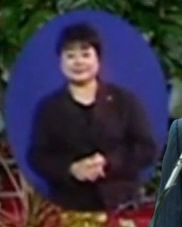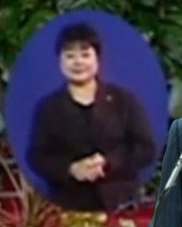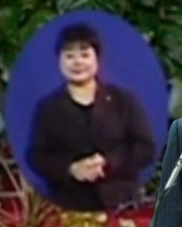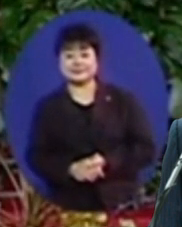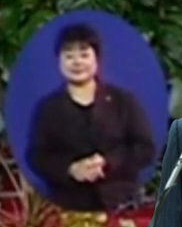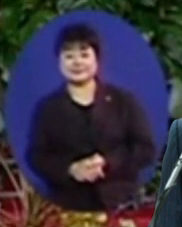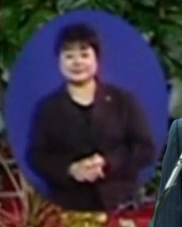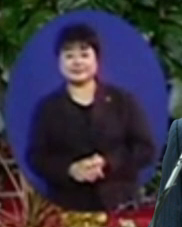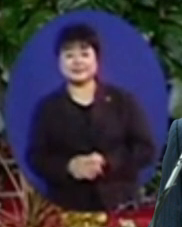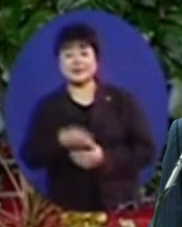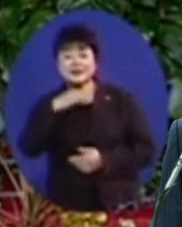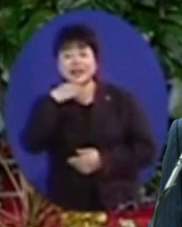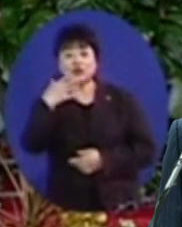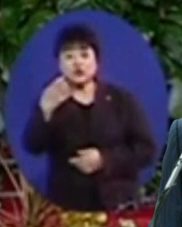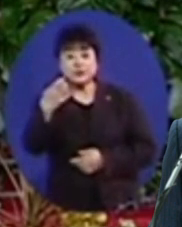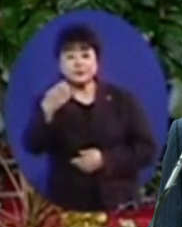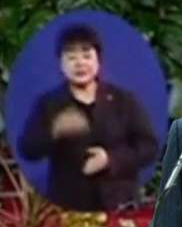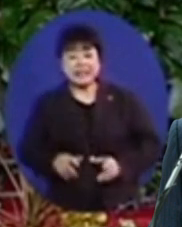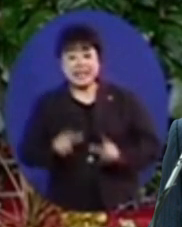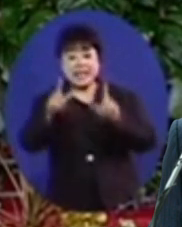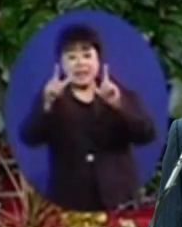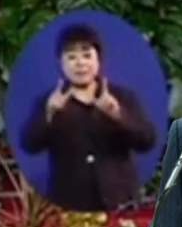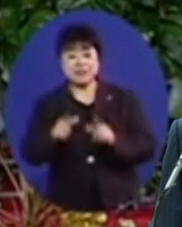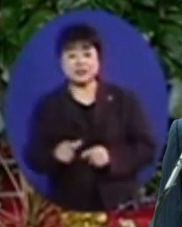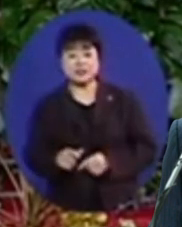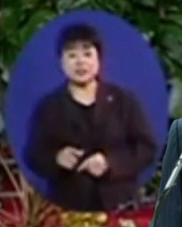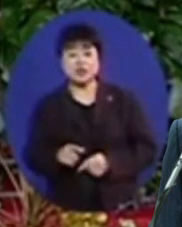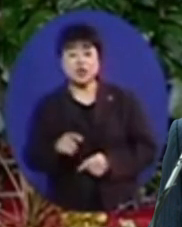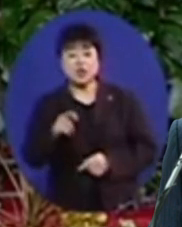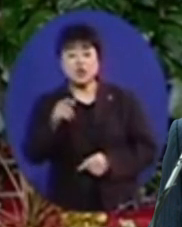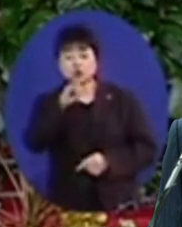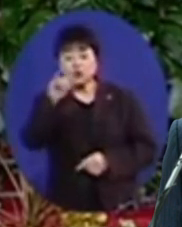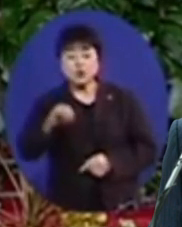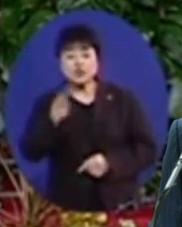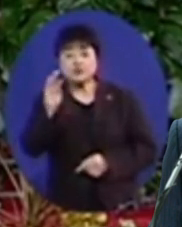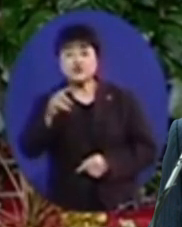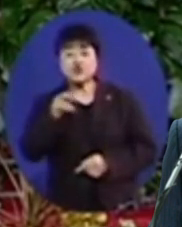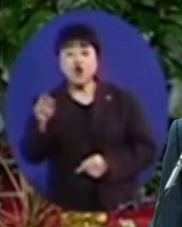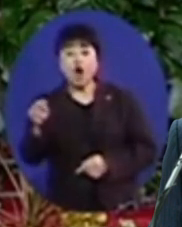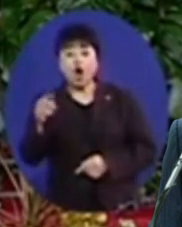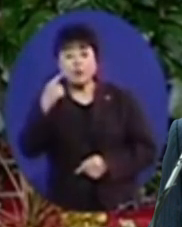90번째 생일을 맞은 조지 뮬러에게 기자 한 명이